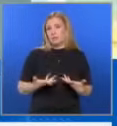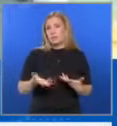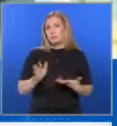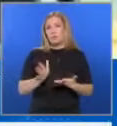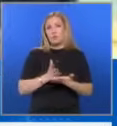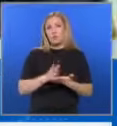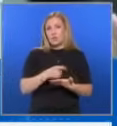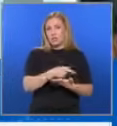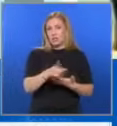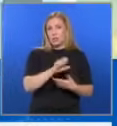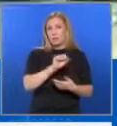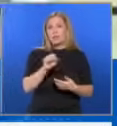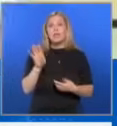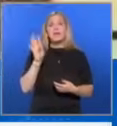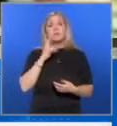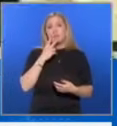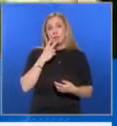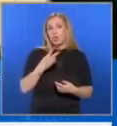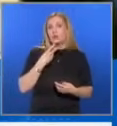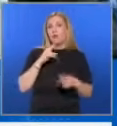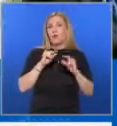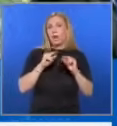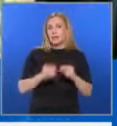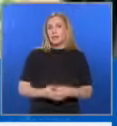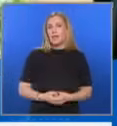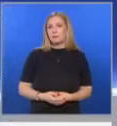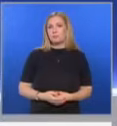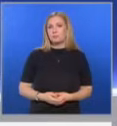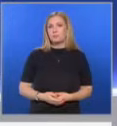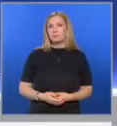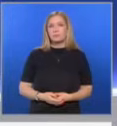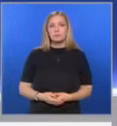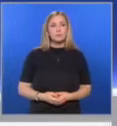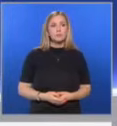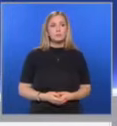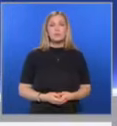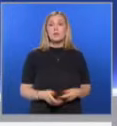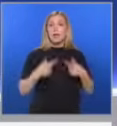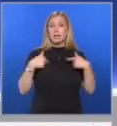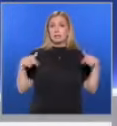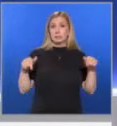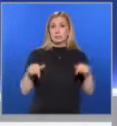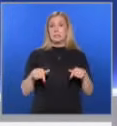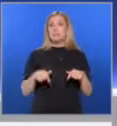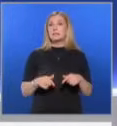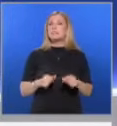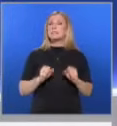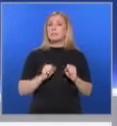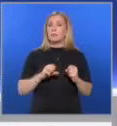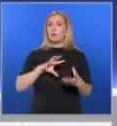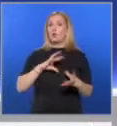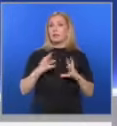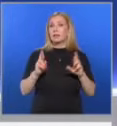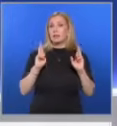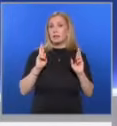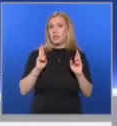политически фракции. Чуйте какво каза тя след избирането си. Ние заставаме зад политиката на